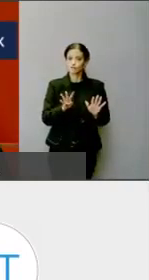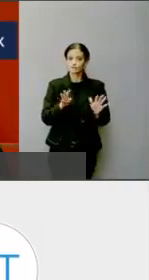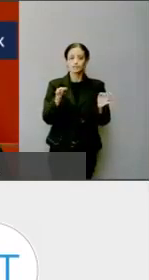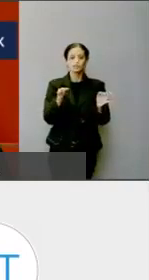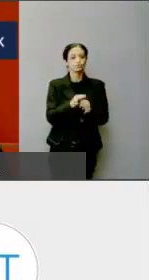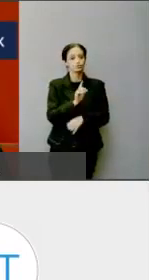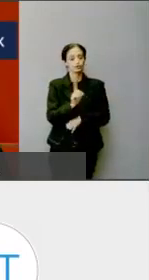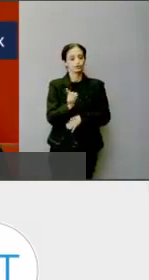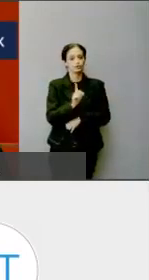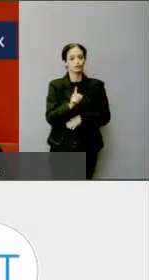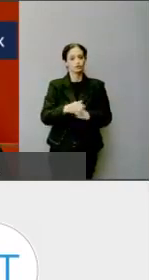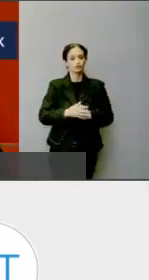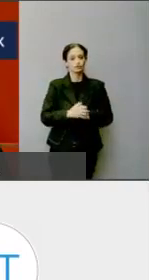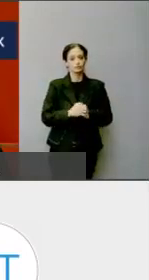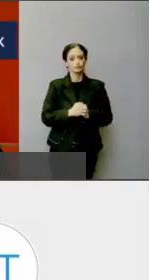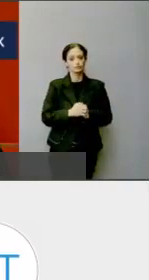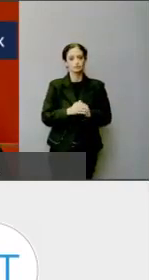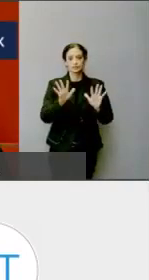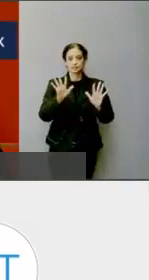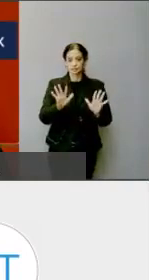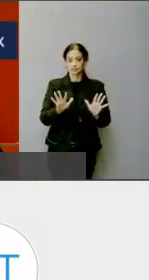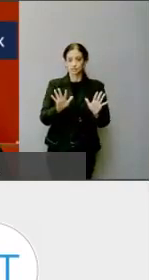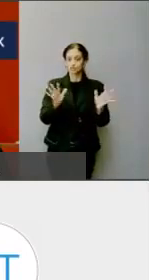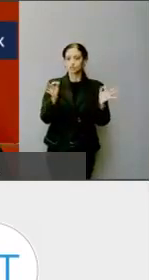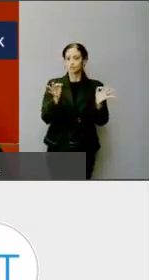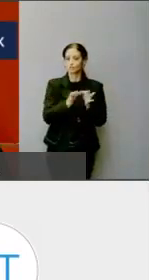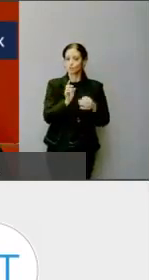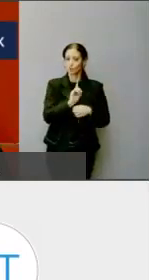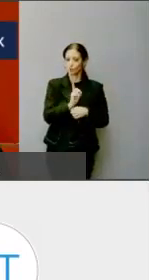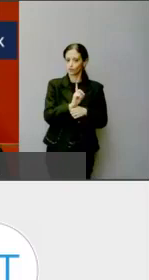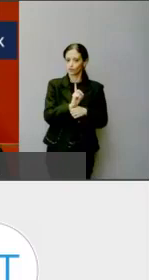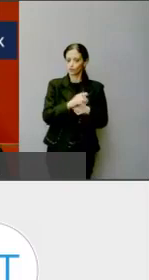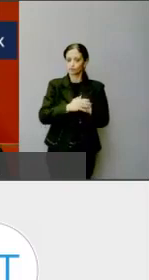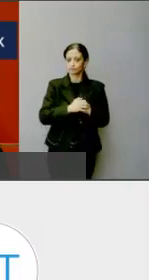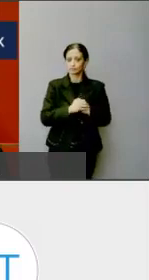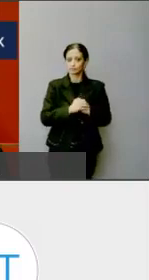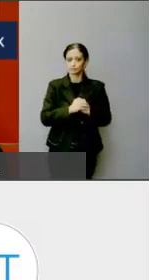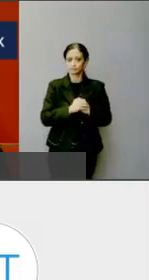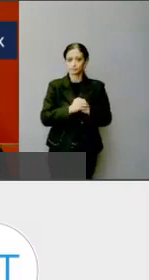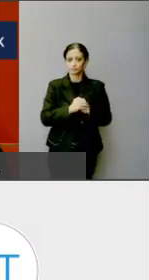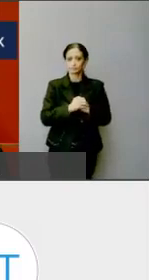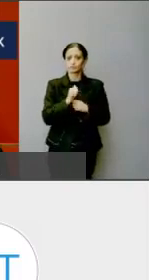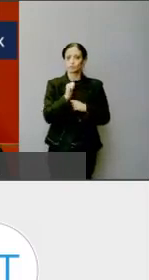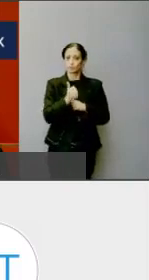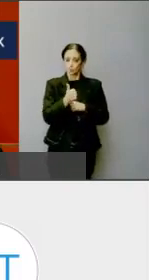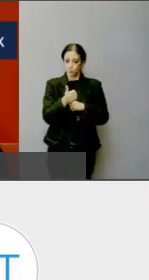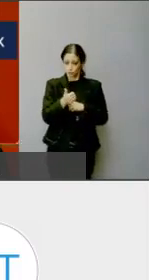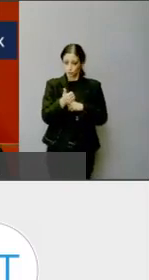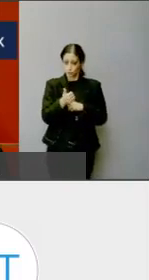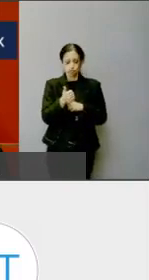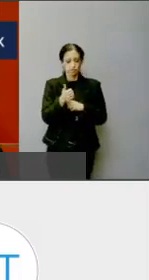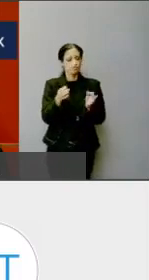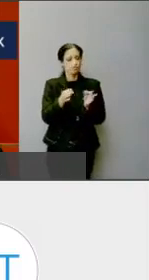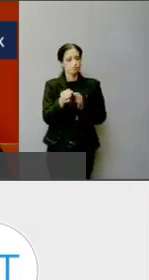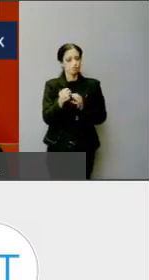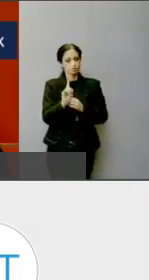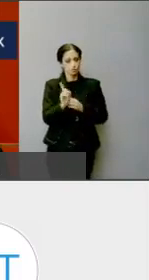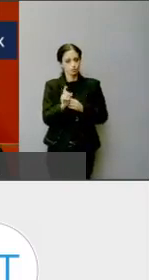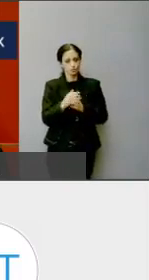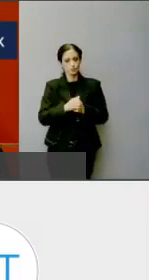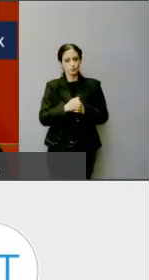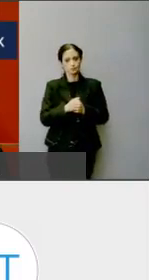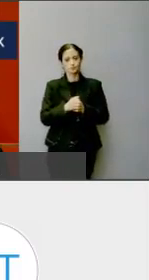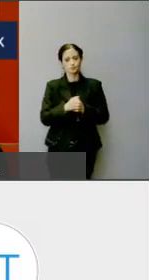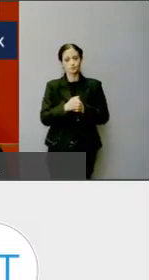favorevole dieci non favorevole 11 non favorevoli